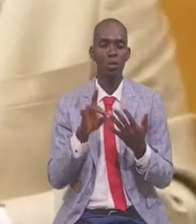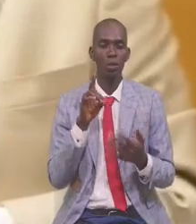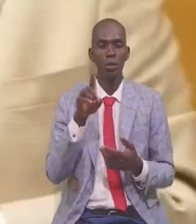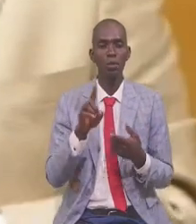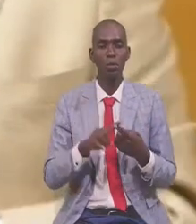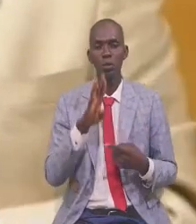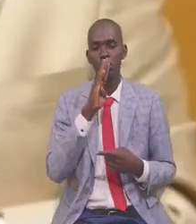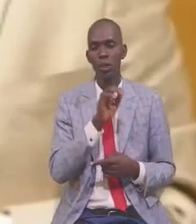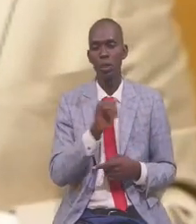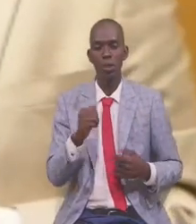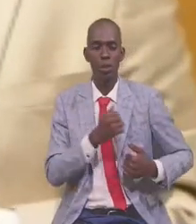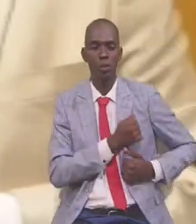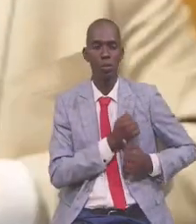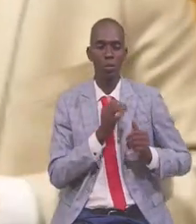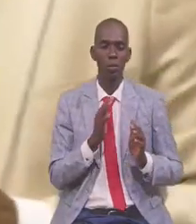enrôlé.